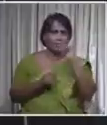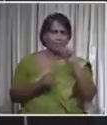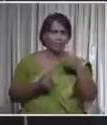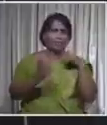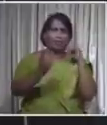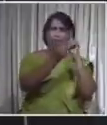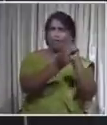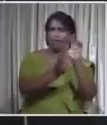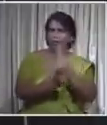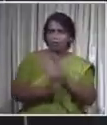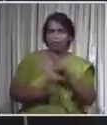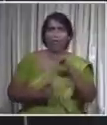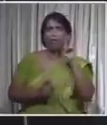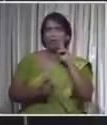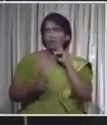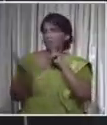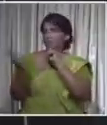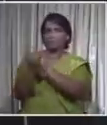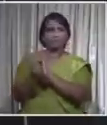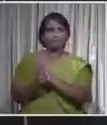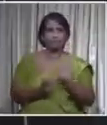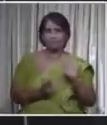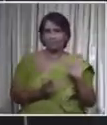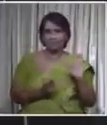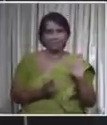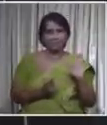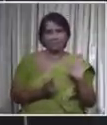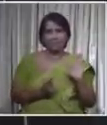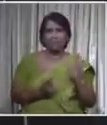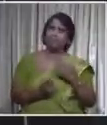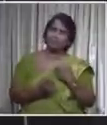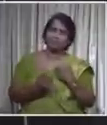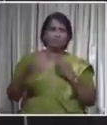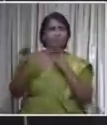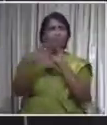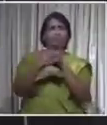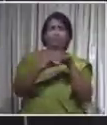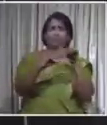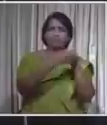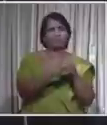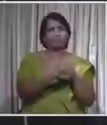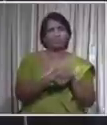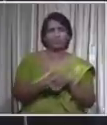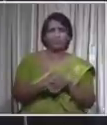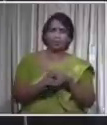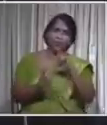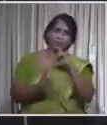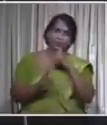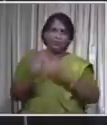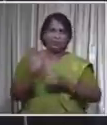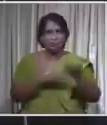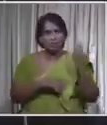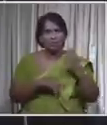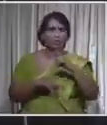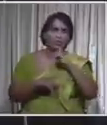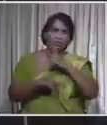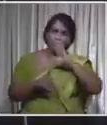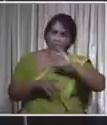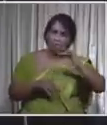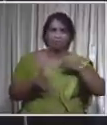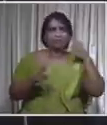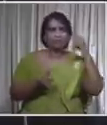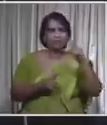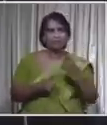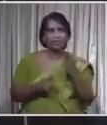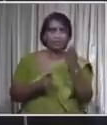නැහැ. රනිල් වික්‍රමසිංහ මහත්තයා ගාවට ගියෙත් නැහැ. අපි ඒවට මූණ දුන්නා. අපි උසාවි ගියා. අපි මේ මේ